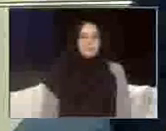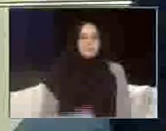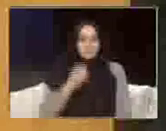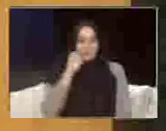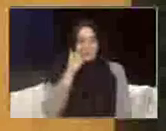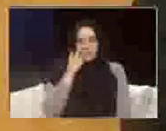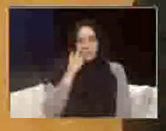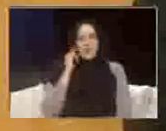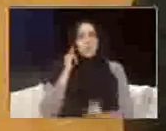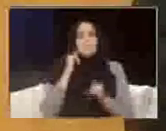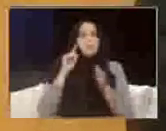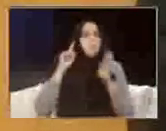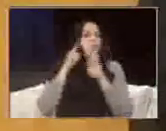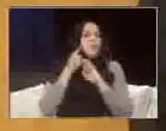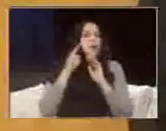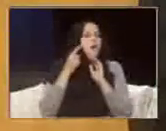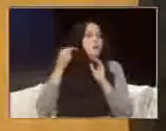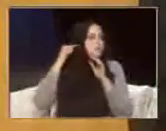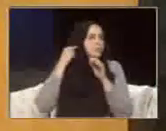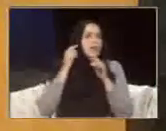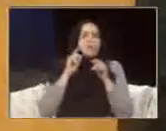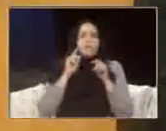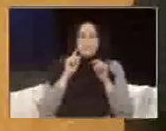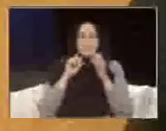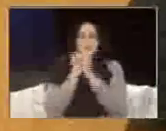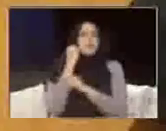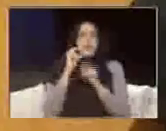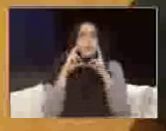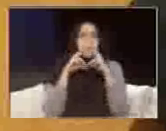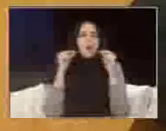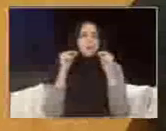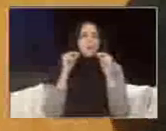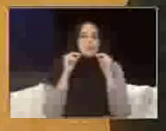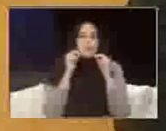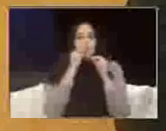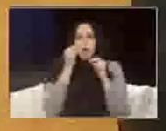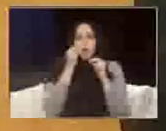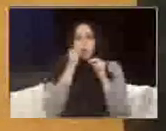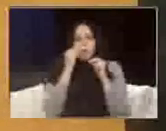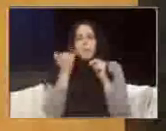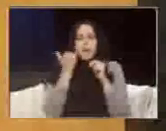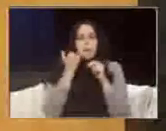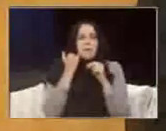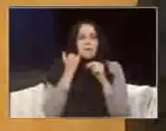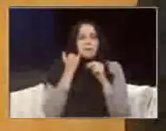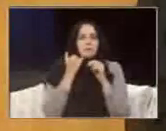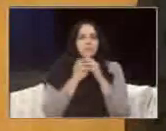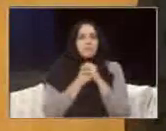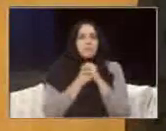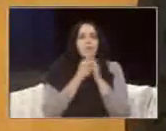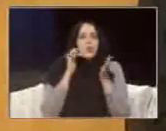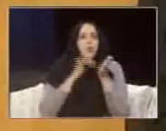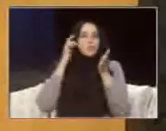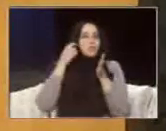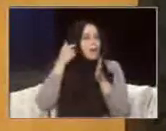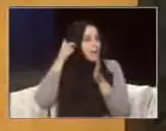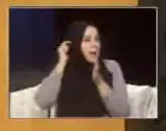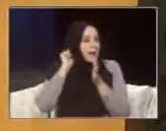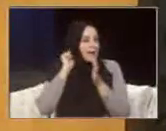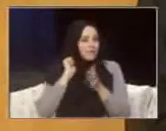ما مسحش الأذنين ما صار وضوها صحيح. يعني تمسح فقط الخارج ولا تمسح الداخل حتى لا تؤذي. نعم.